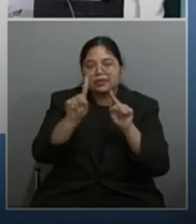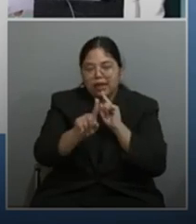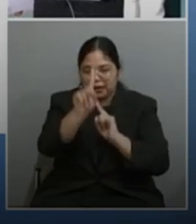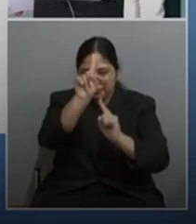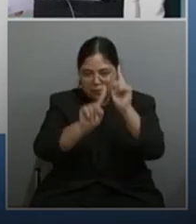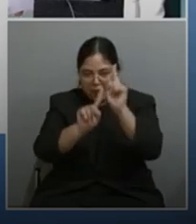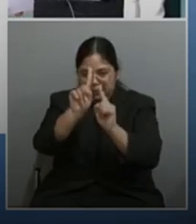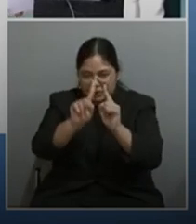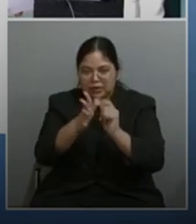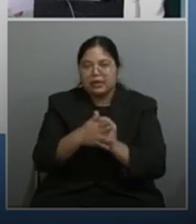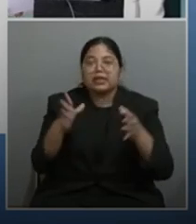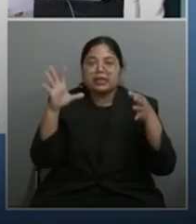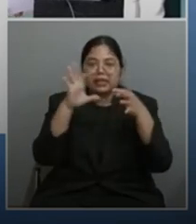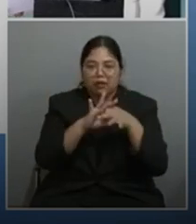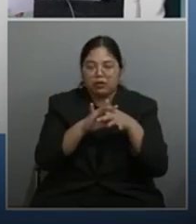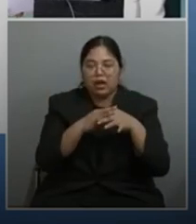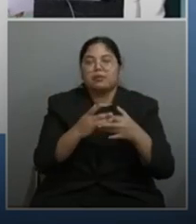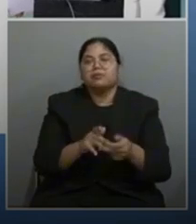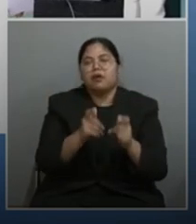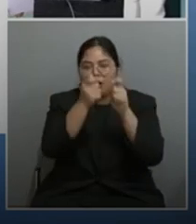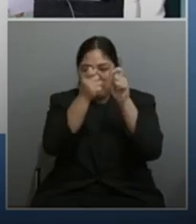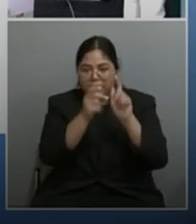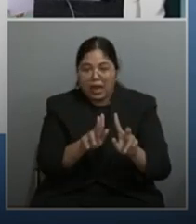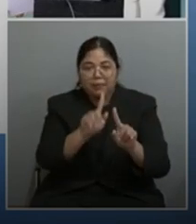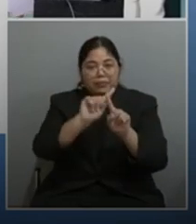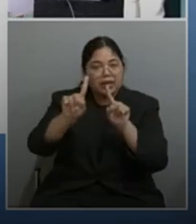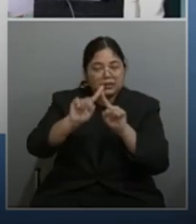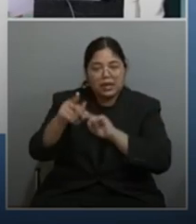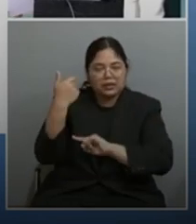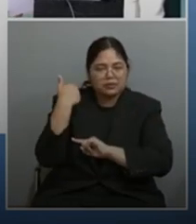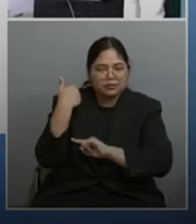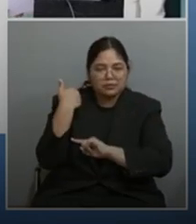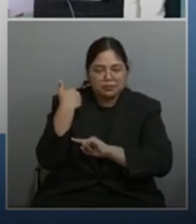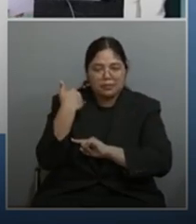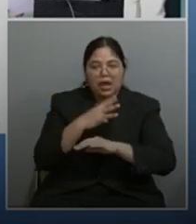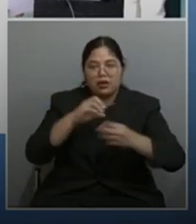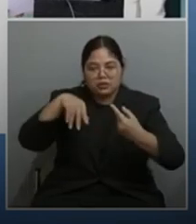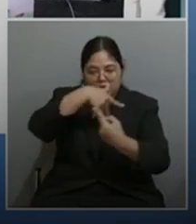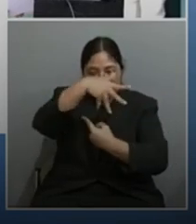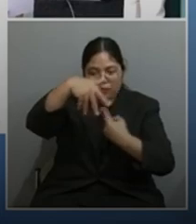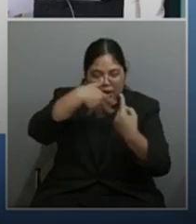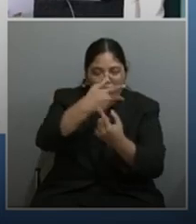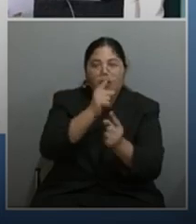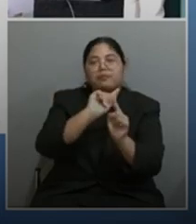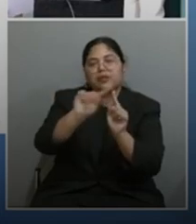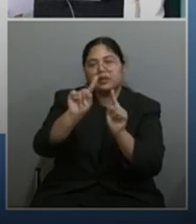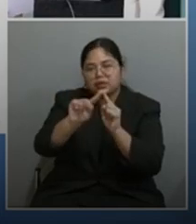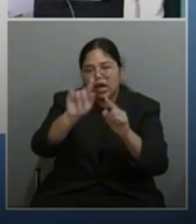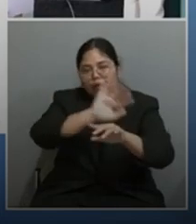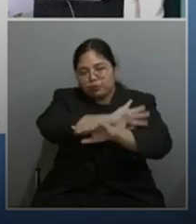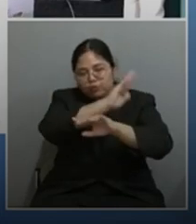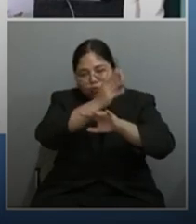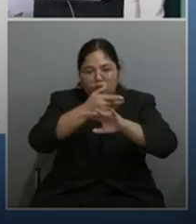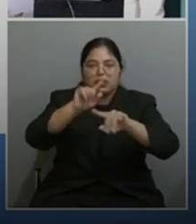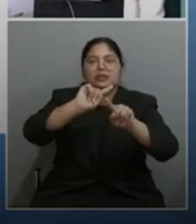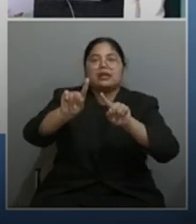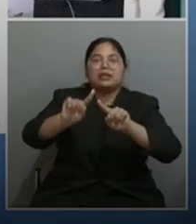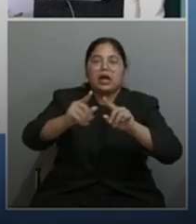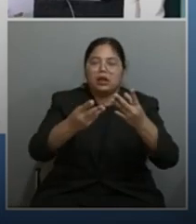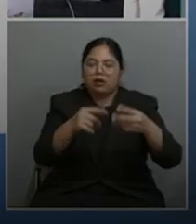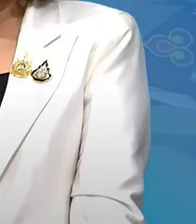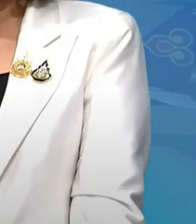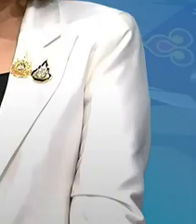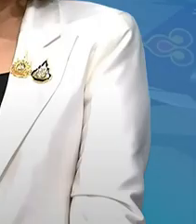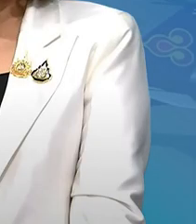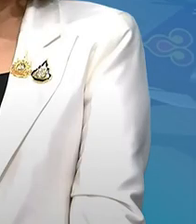สรางทั้งศึกษาในเรื่องของรปแบบวศระกรมด้านเสรจธษฐัสด ด้านสินแบรองและกําหนพื้นที่ Xองความเหะ